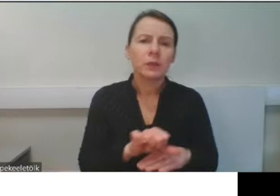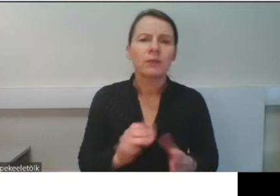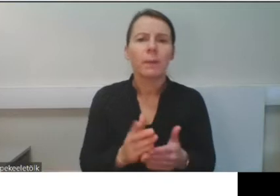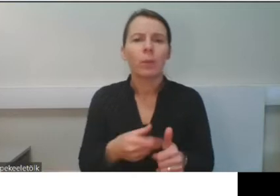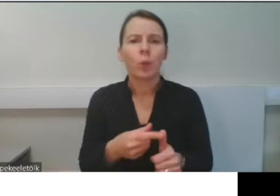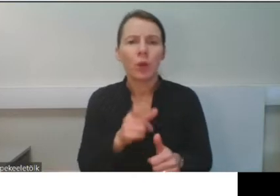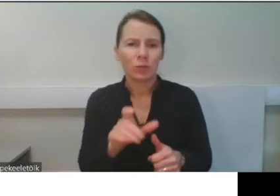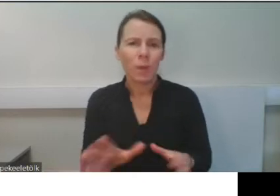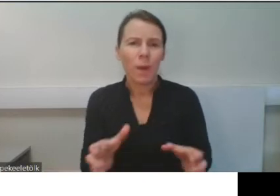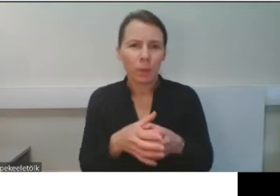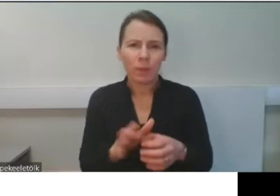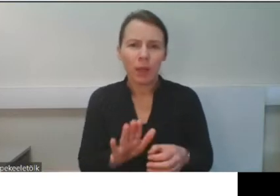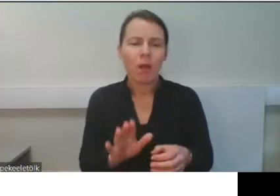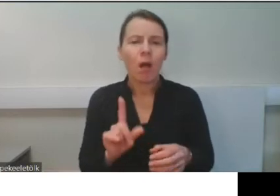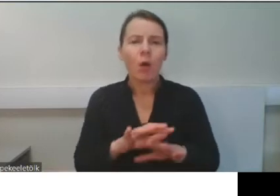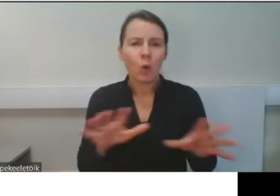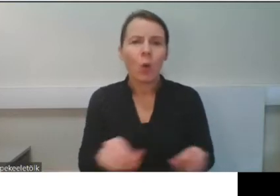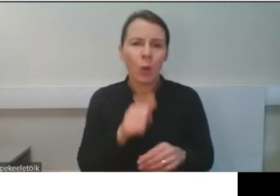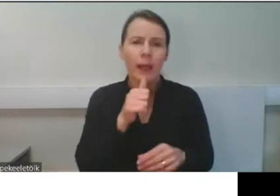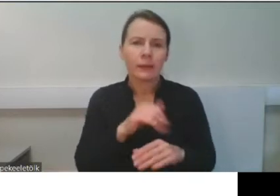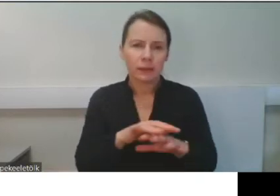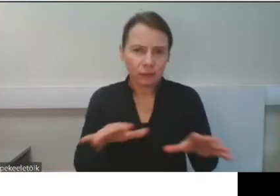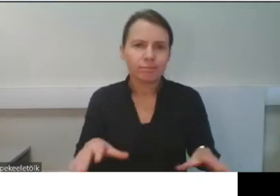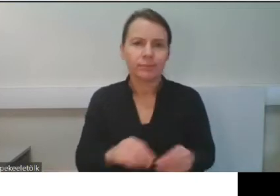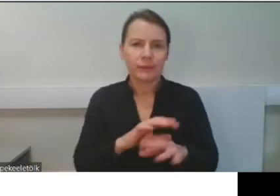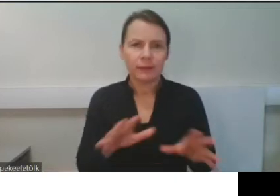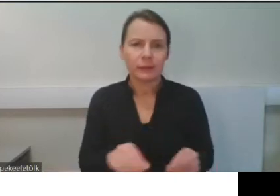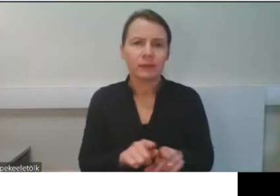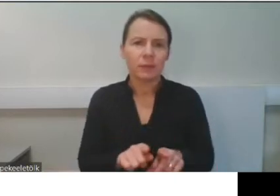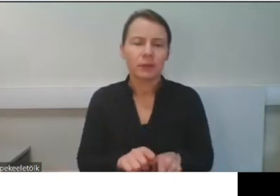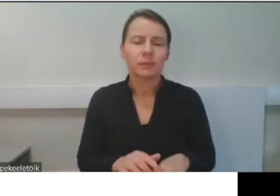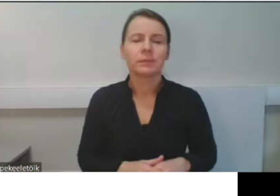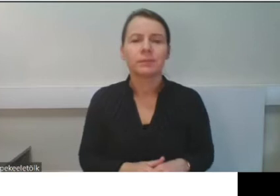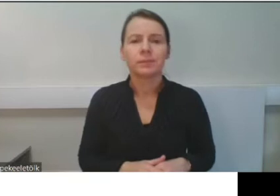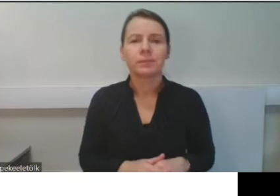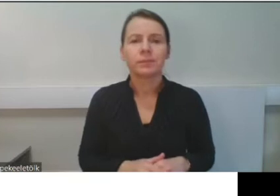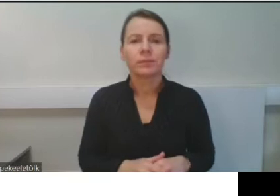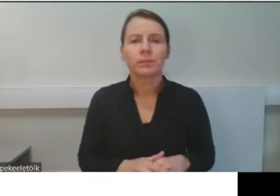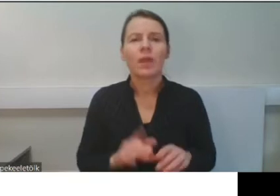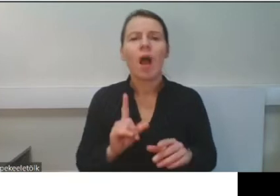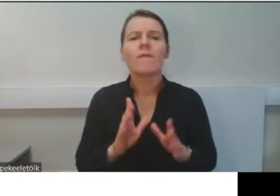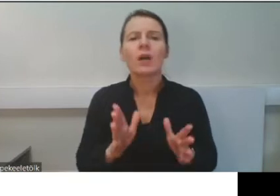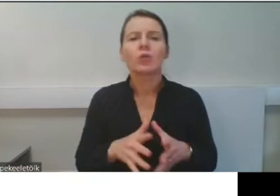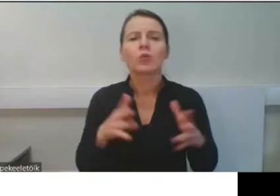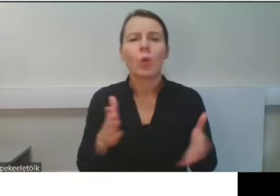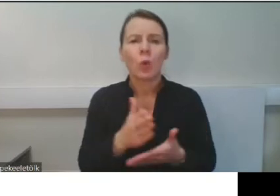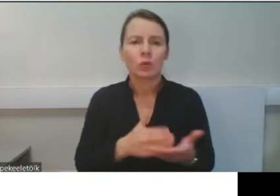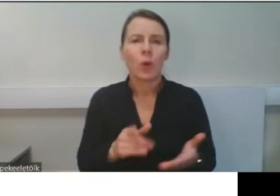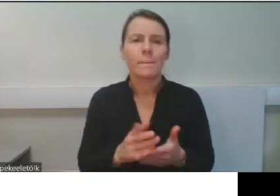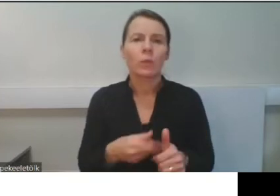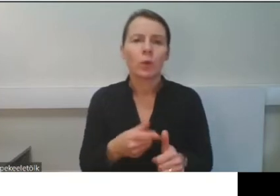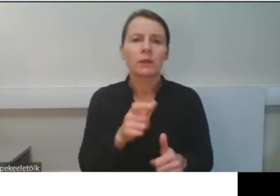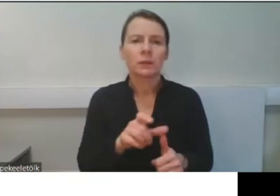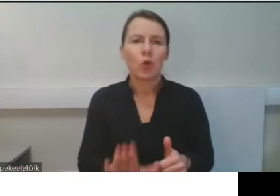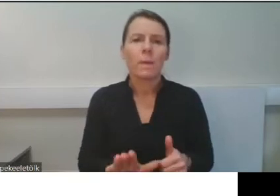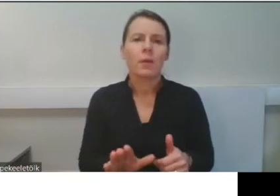ja siis ka eristades puudu või osalise töövõimega või siis vana nimega töövõimekaoga . ja terviseseisundi